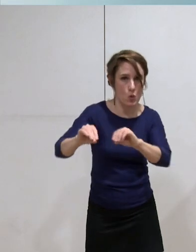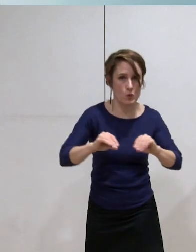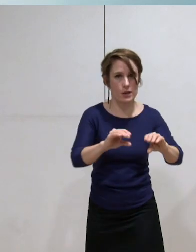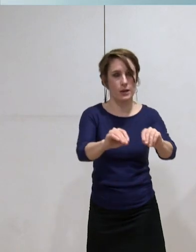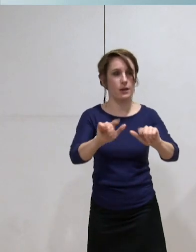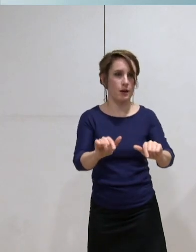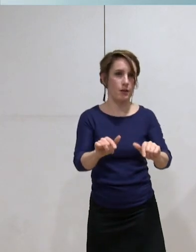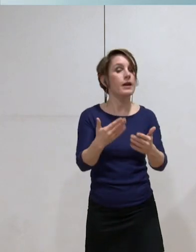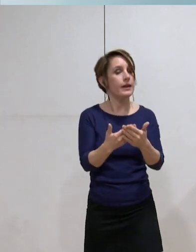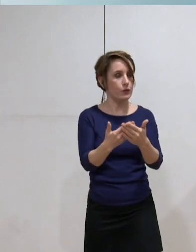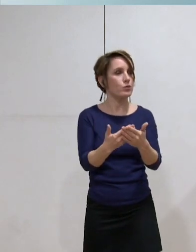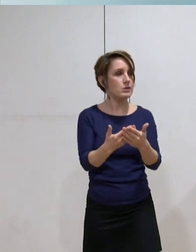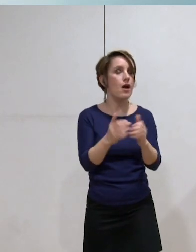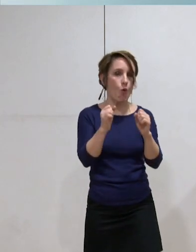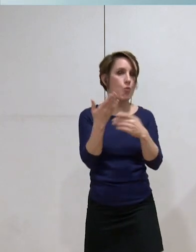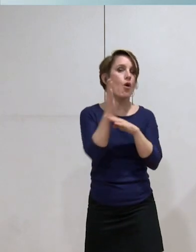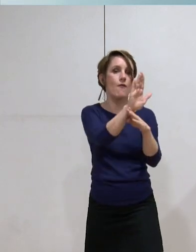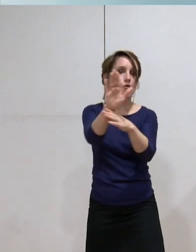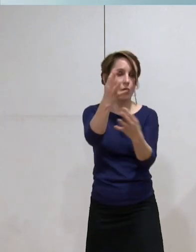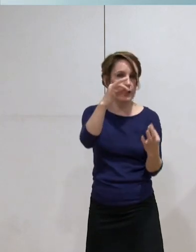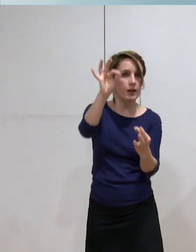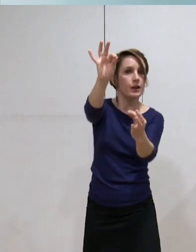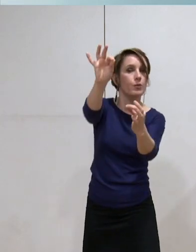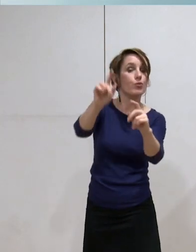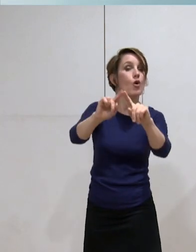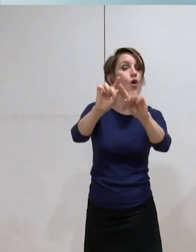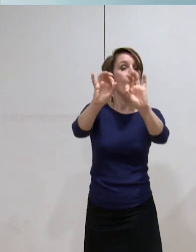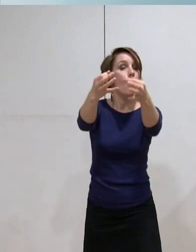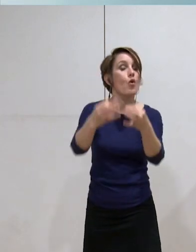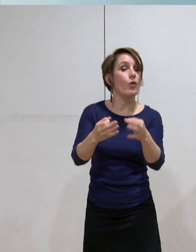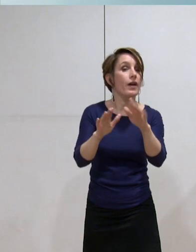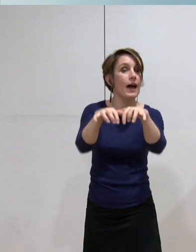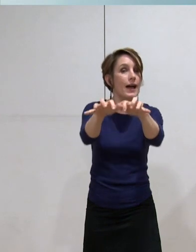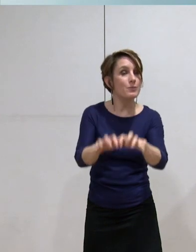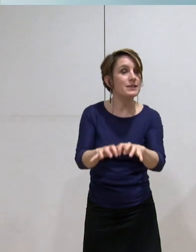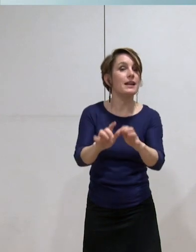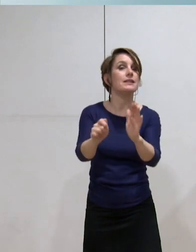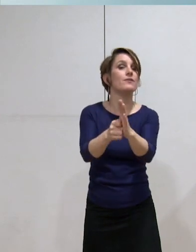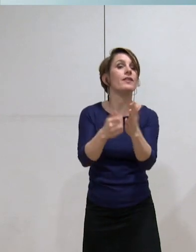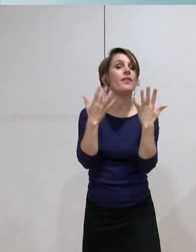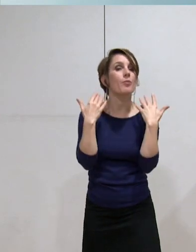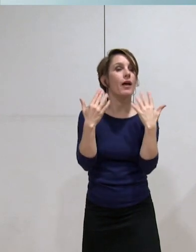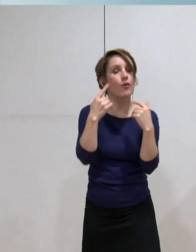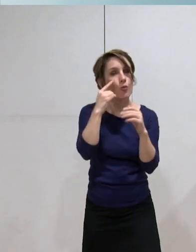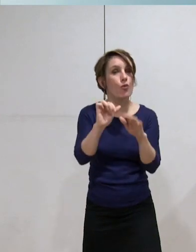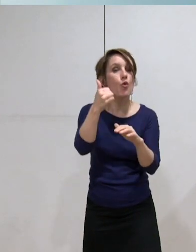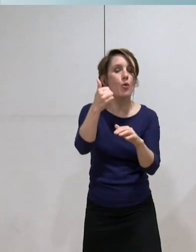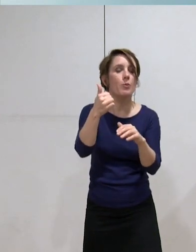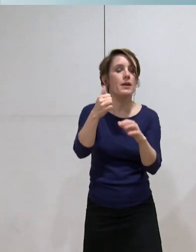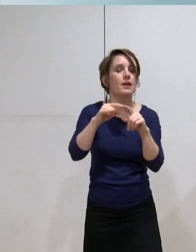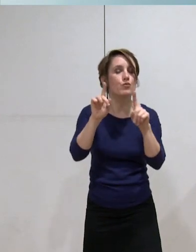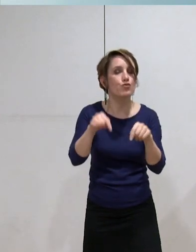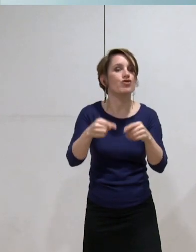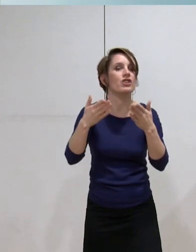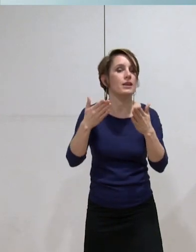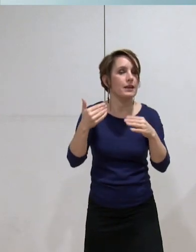pourrons montrer lors de du compte administratif au printemps prochain sur notre premier budget exécuté